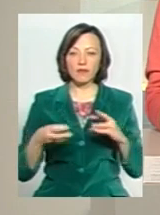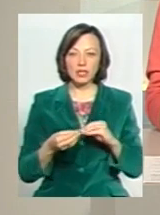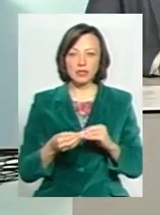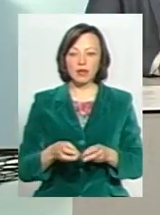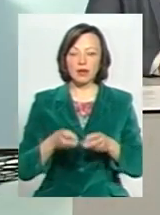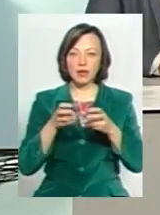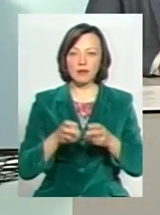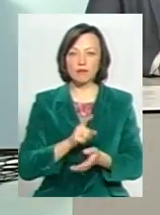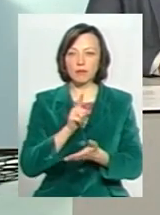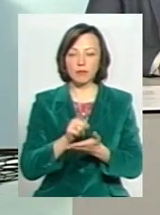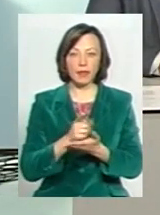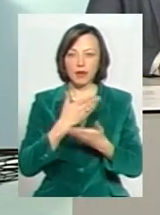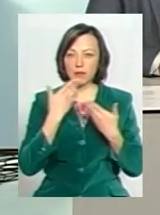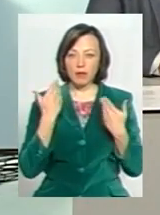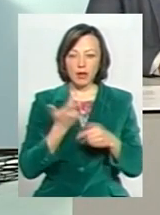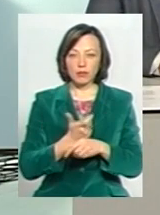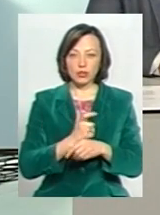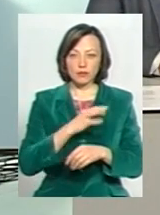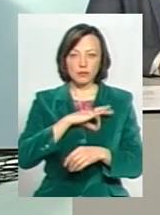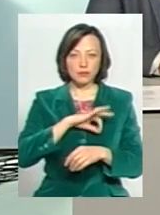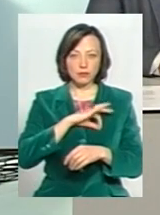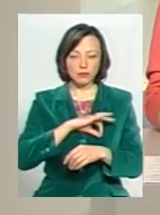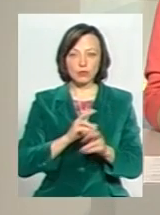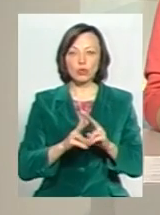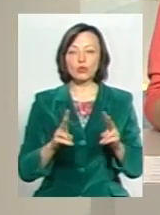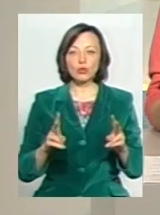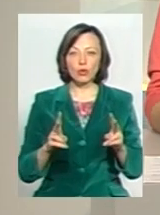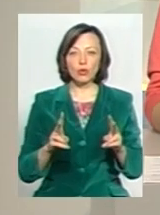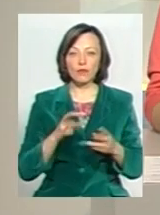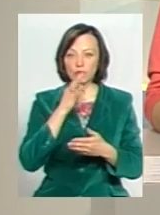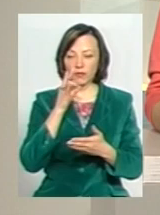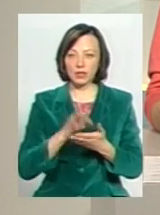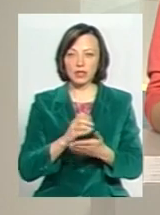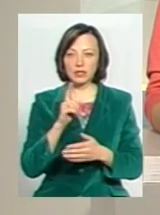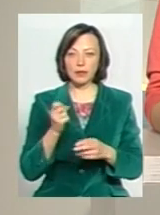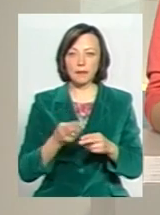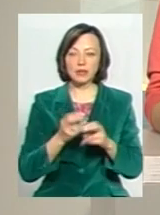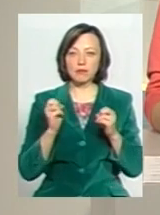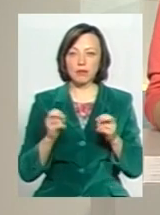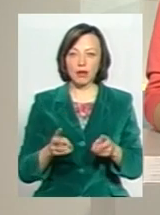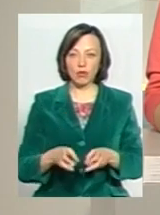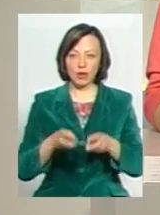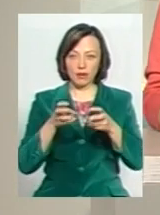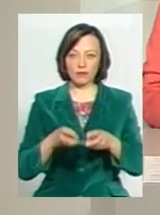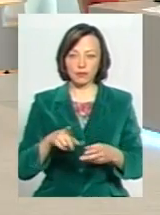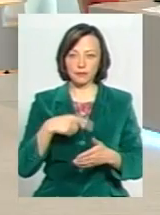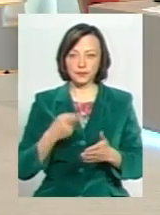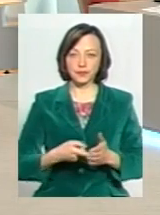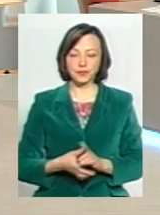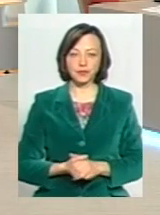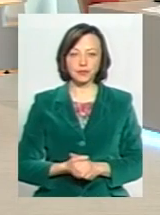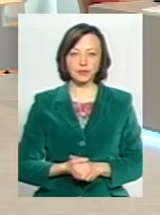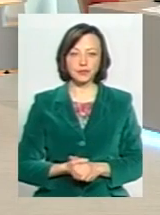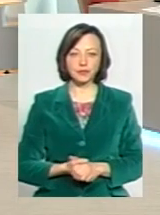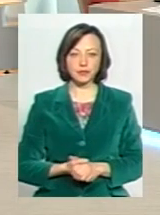ліфт не має більше експлуатуватись, хто у цей момент відповідає за безпеку насправді?